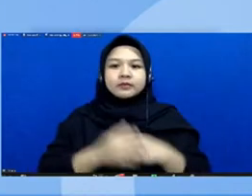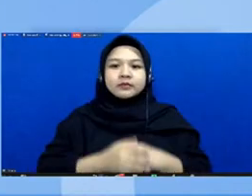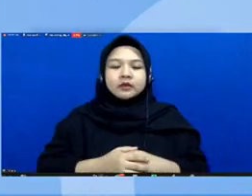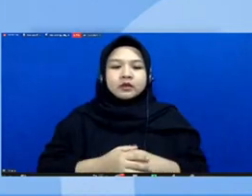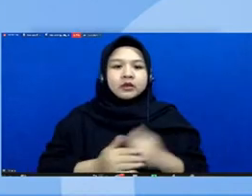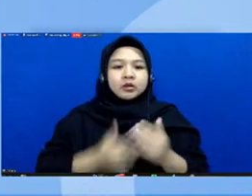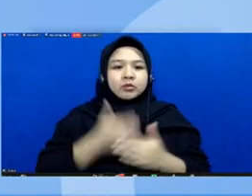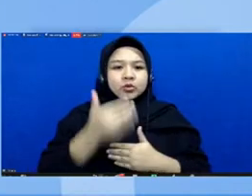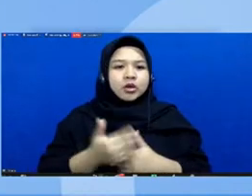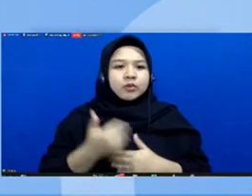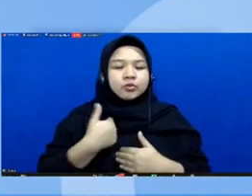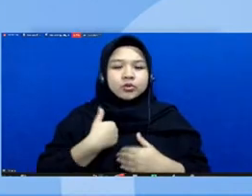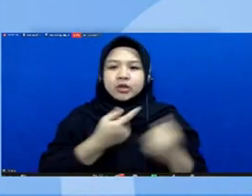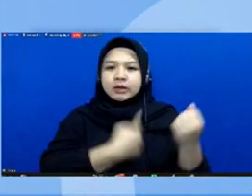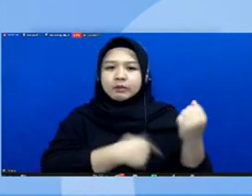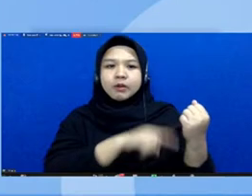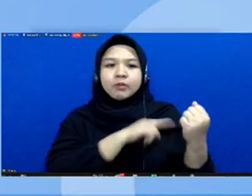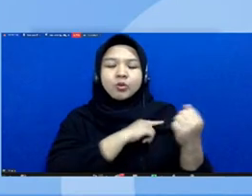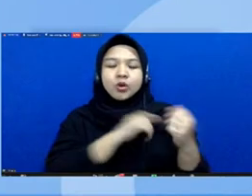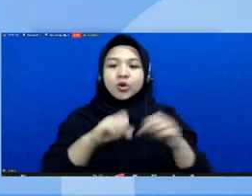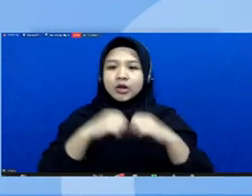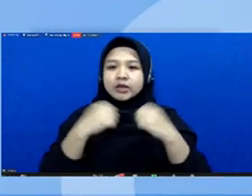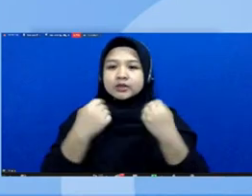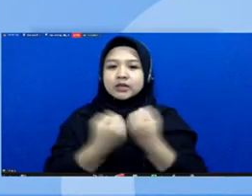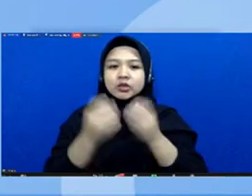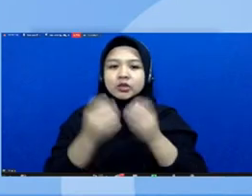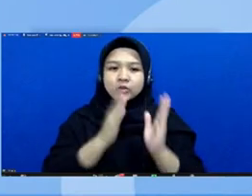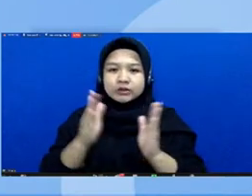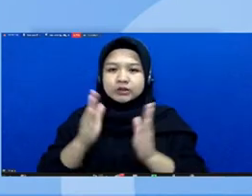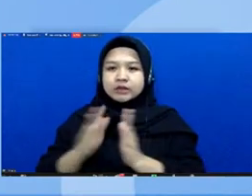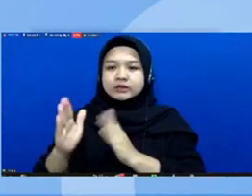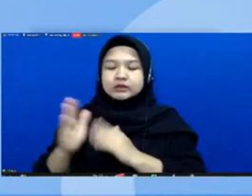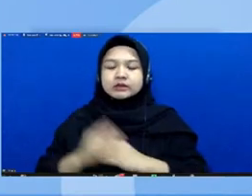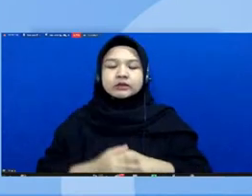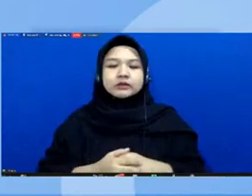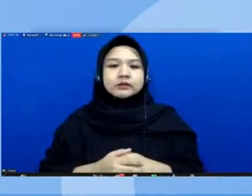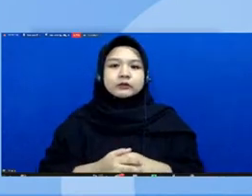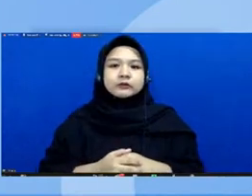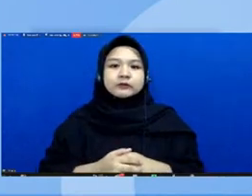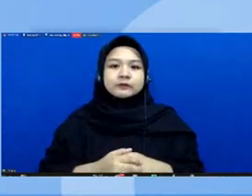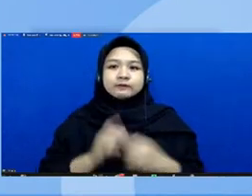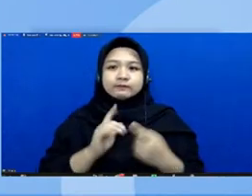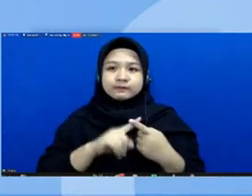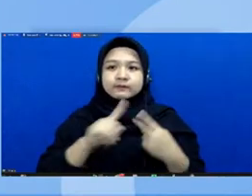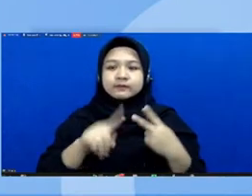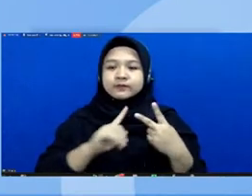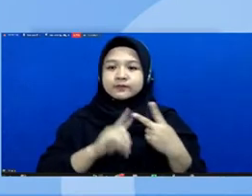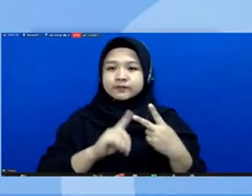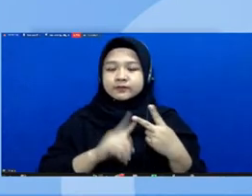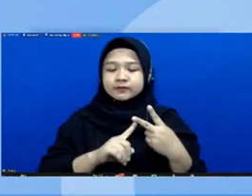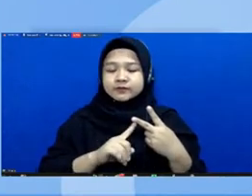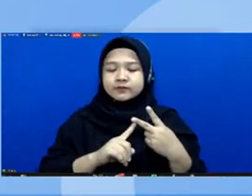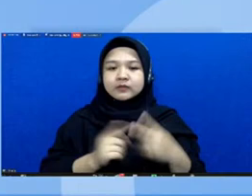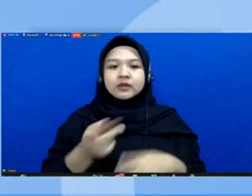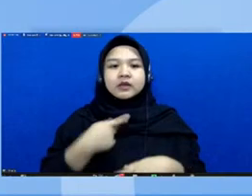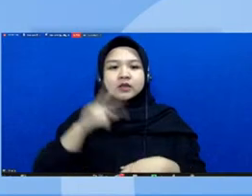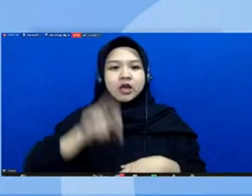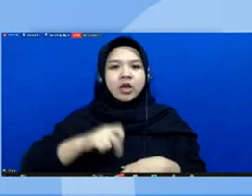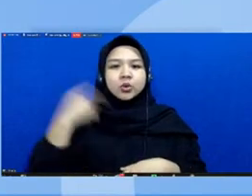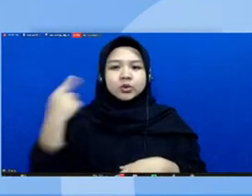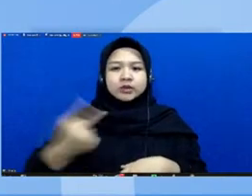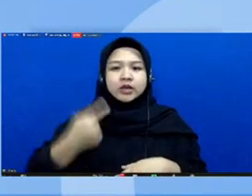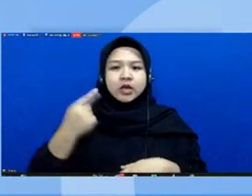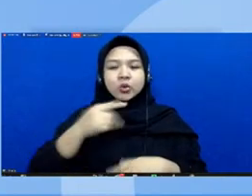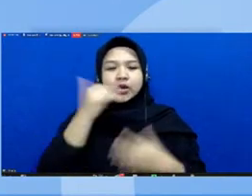juga punya kemampuan organisasi untuk mobilisasi gitu. Itu satu. Kemudian kedua, kita harus selalu